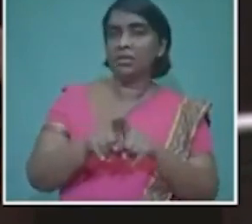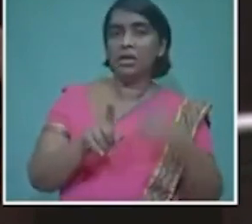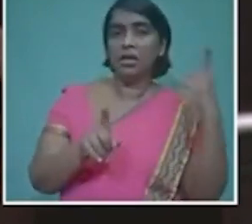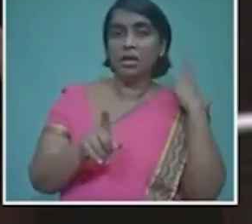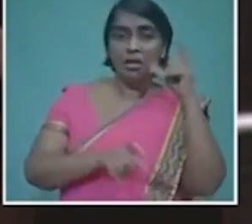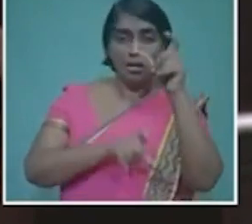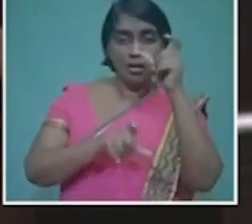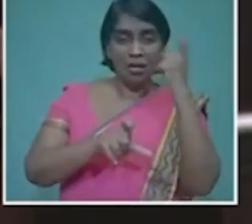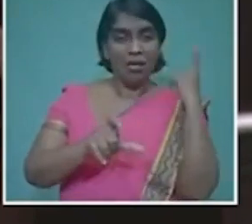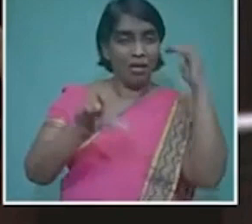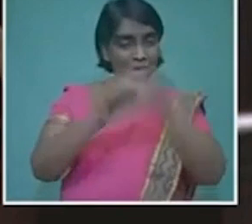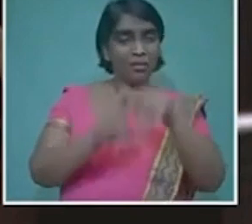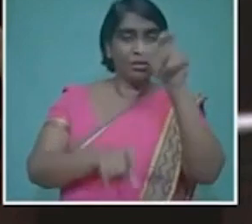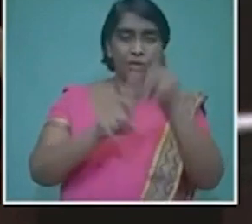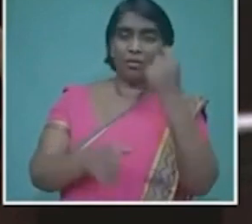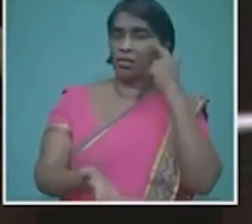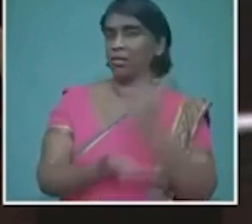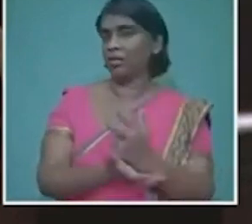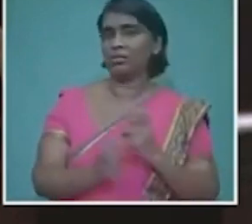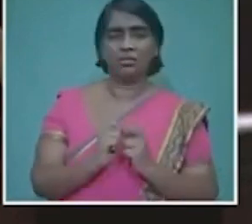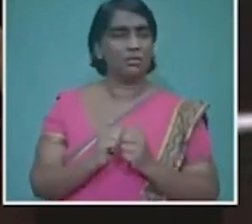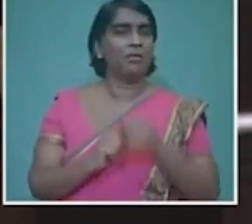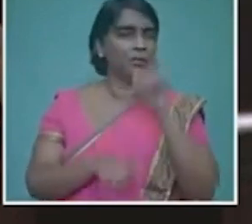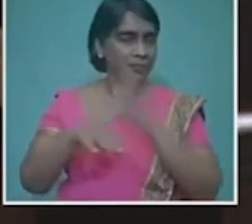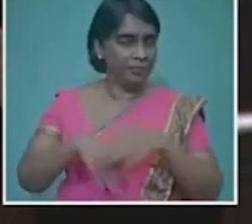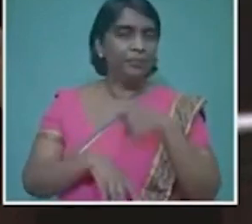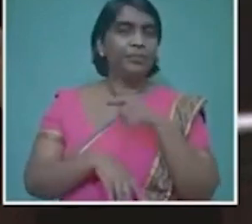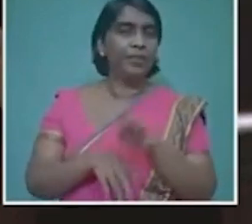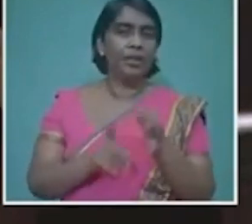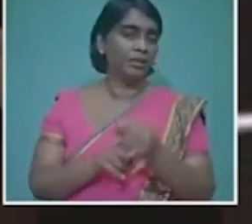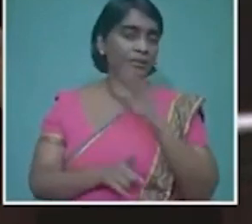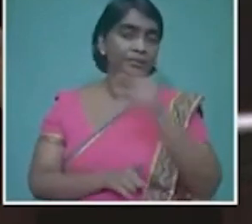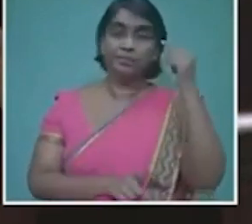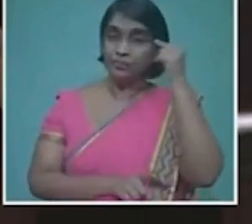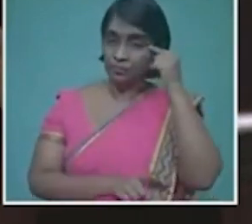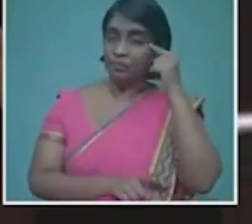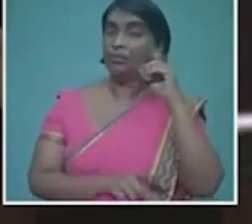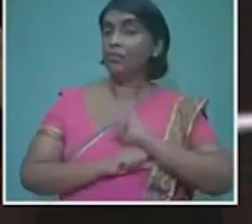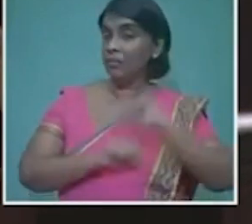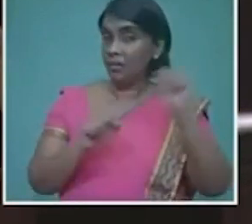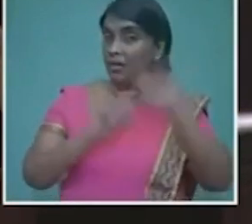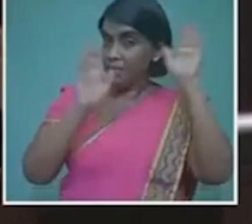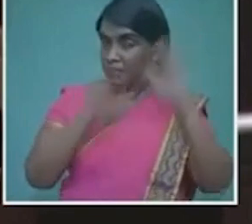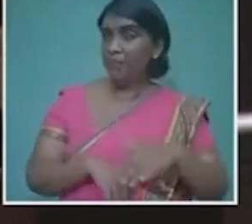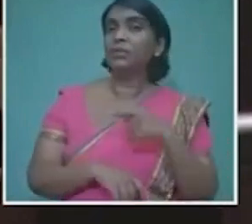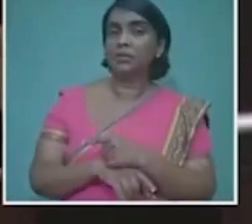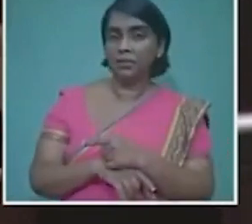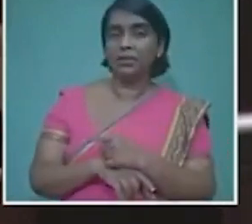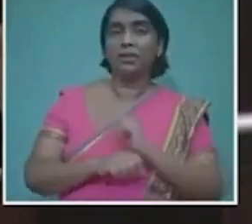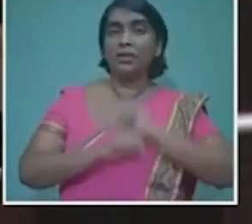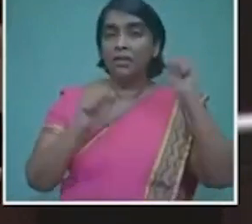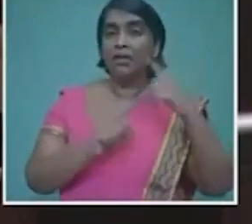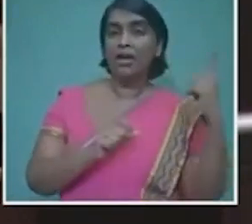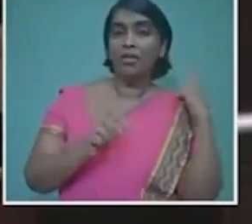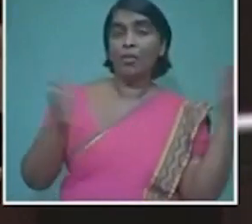போராட்டத்தில் ஈடுபடுவார்கள். ஆகவே போராட்டத்தை முடக்குவது குறித்து அவதானம் செலுத்துவதை விடுத்து பொருளாதார பாதிப்புக்கு தீர்வு காண அவதானம்